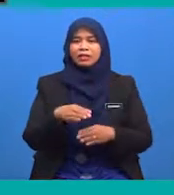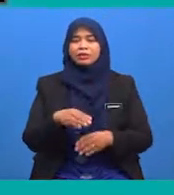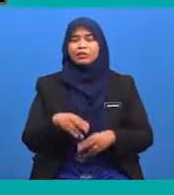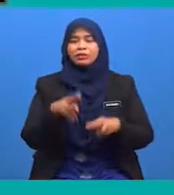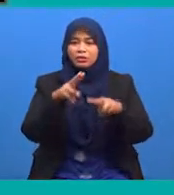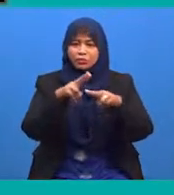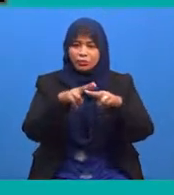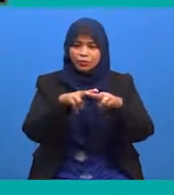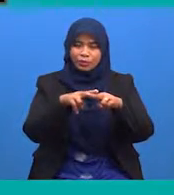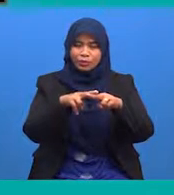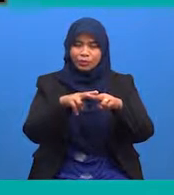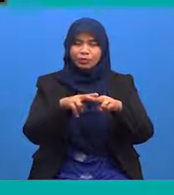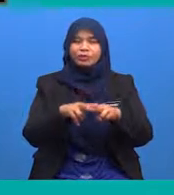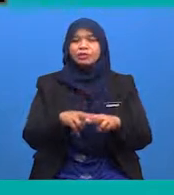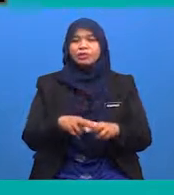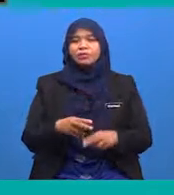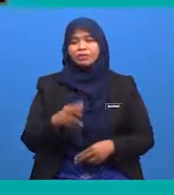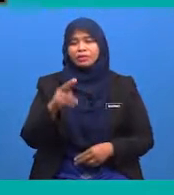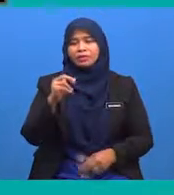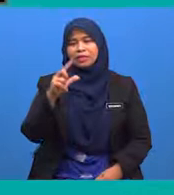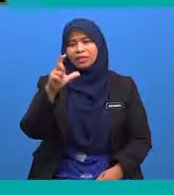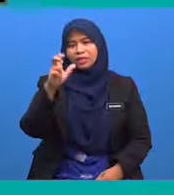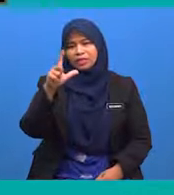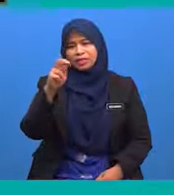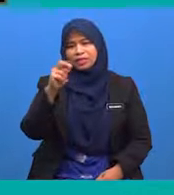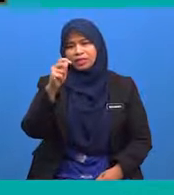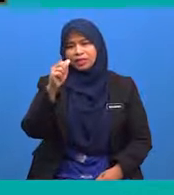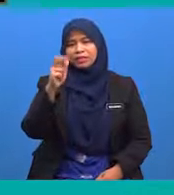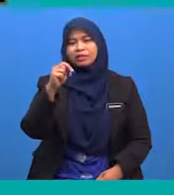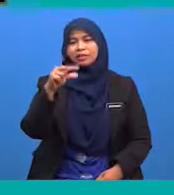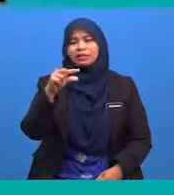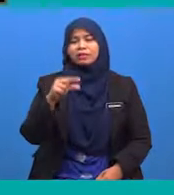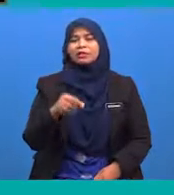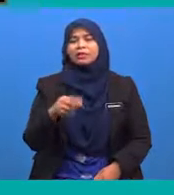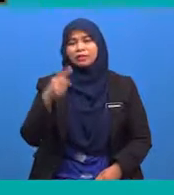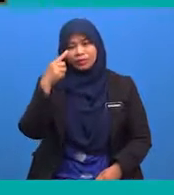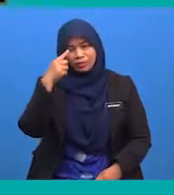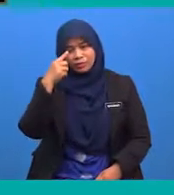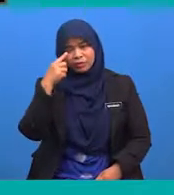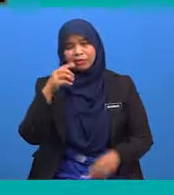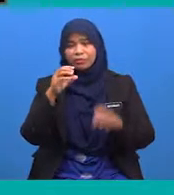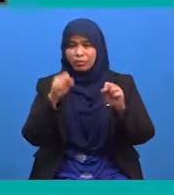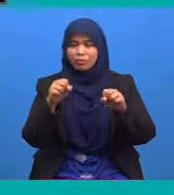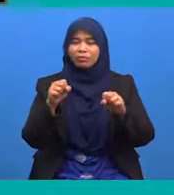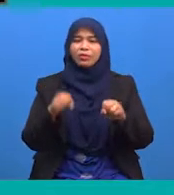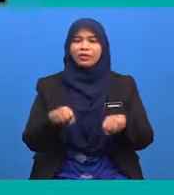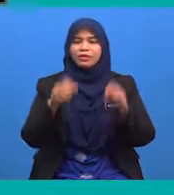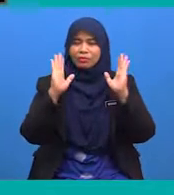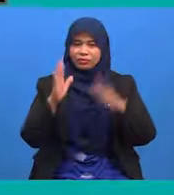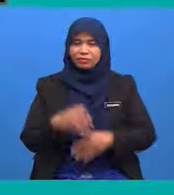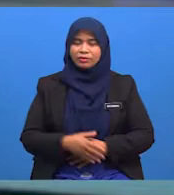duduk, menelentang sehinggakan dengan isyarat kelopak mata ataupun detikkan di